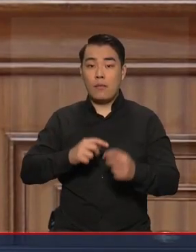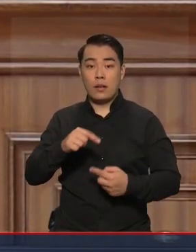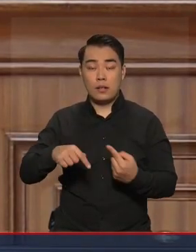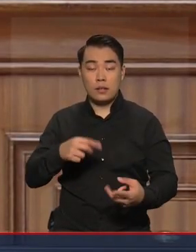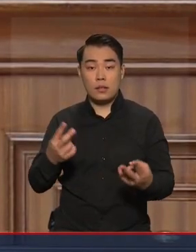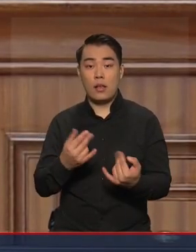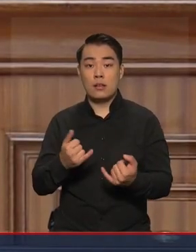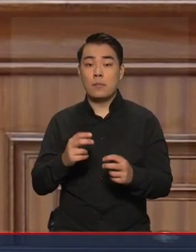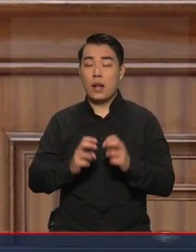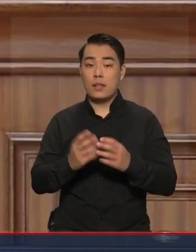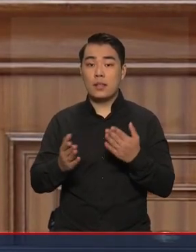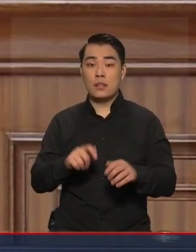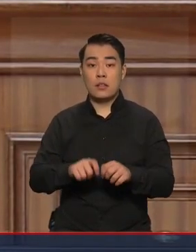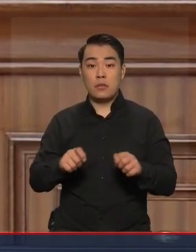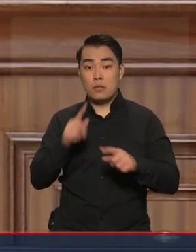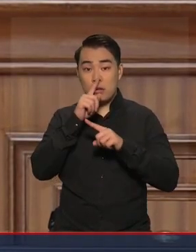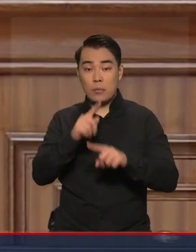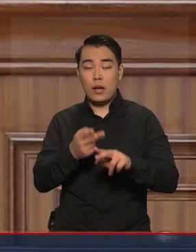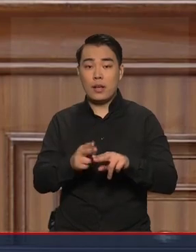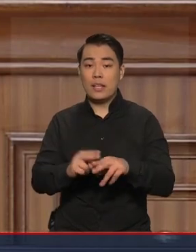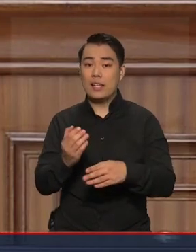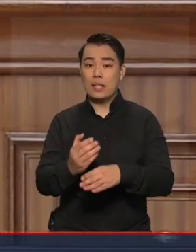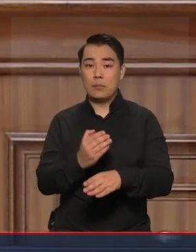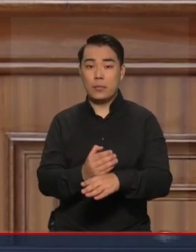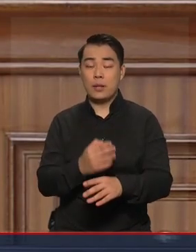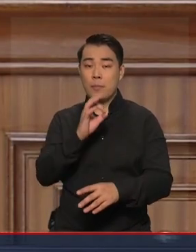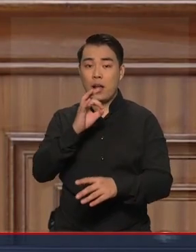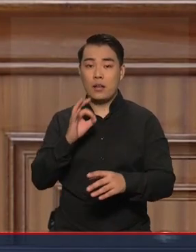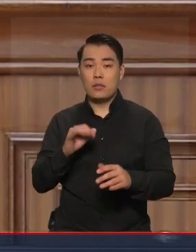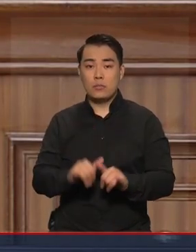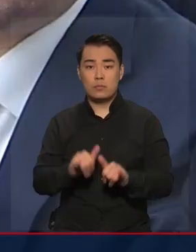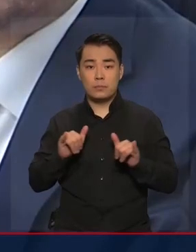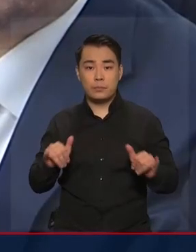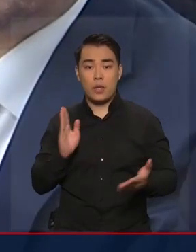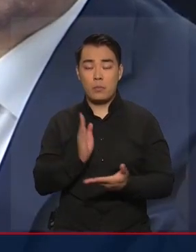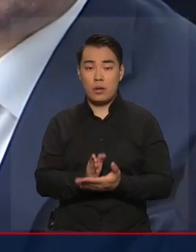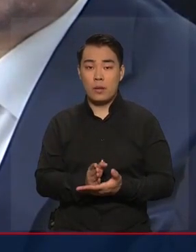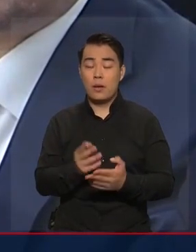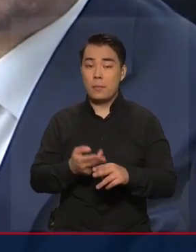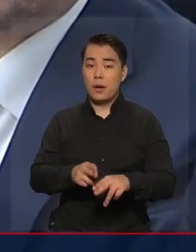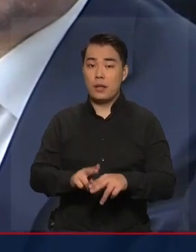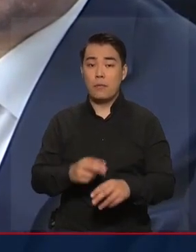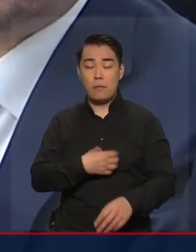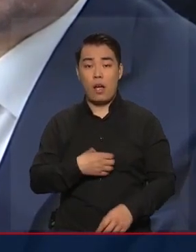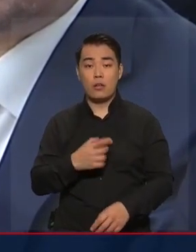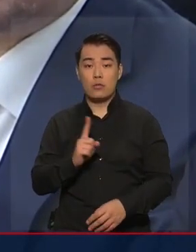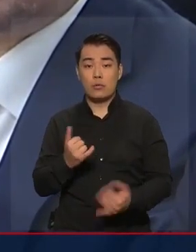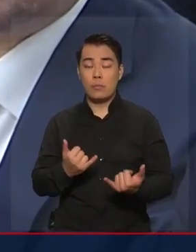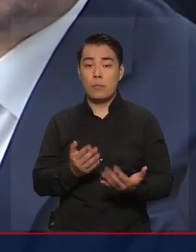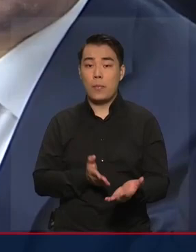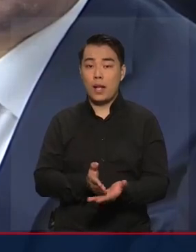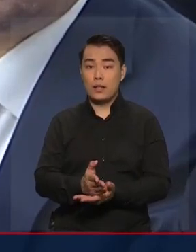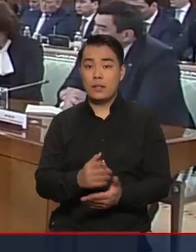производства в Казахстане, то тотальный импорт оборудования станет хроническим. Поэтому важно, чтобы индустриальная политика